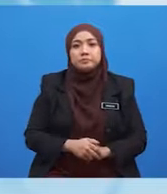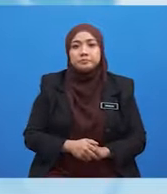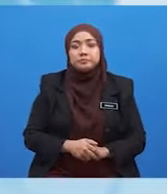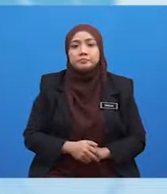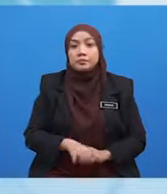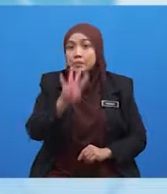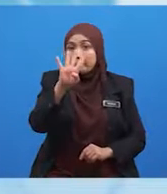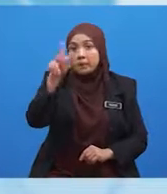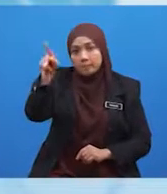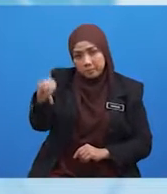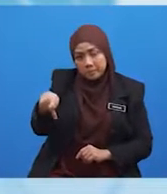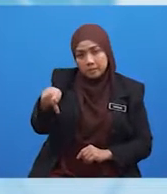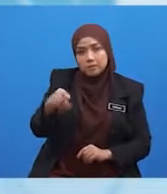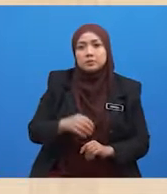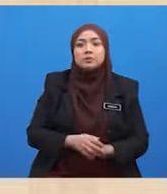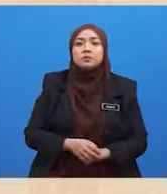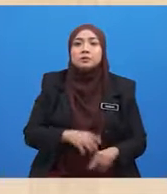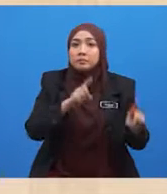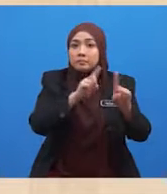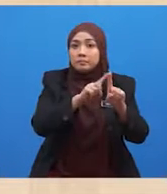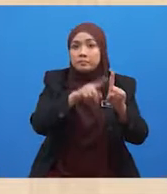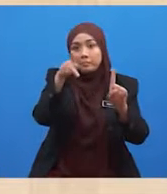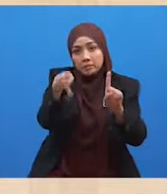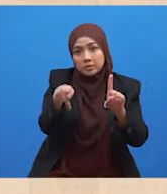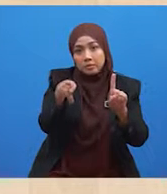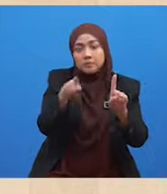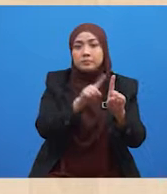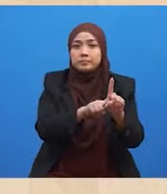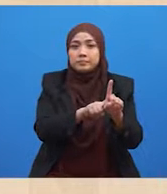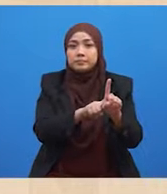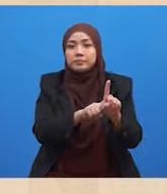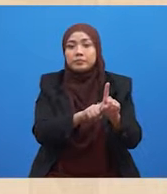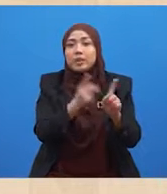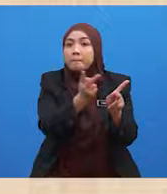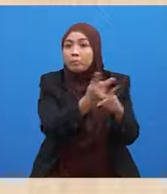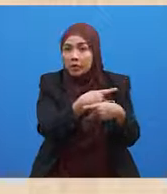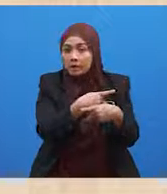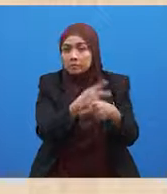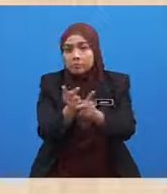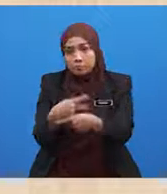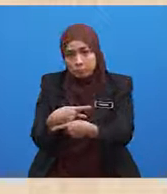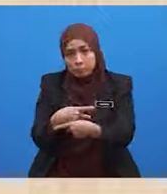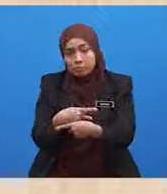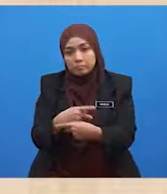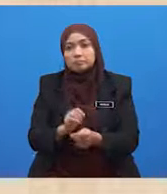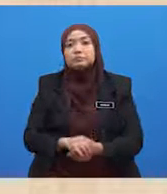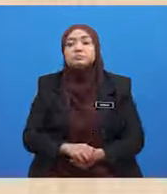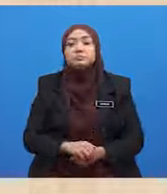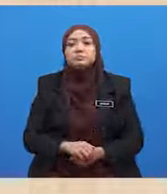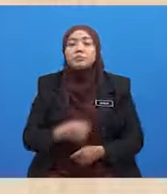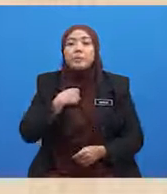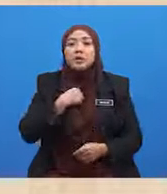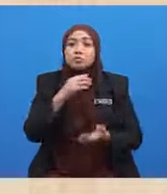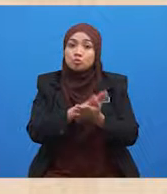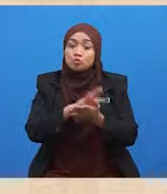4.4 Pilihlah pertama produk-produk yang dipilih oleh Syarikat pengeluar pakaian seragam sekolah ilah